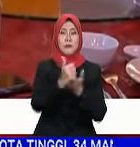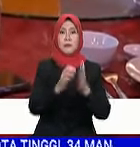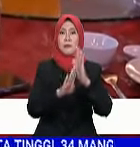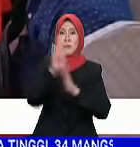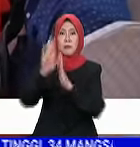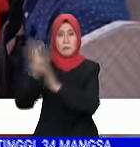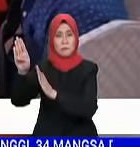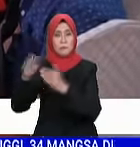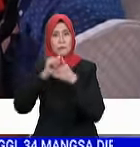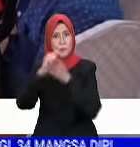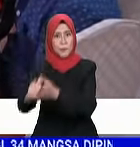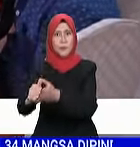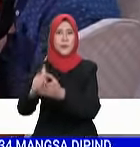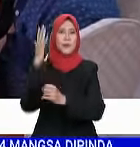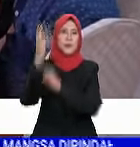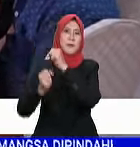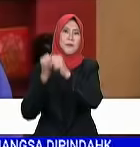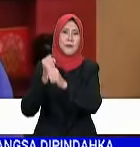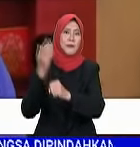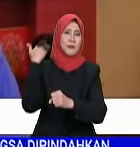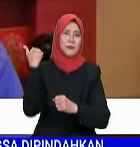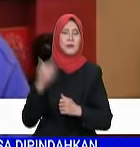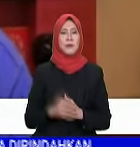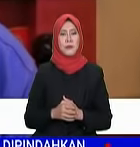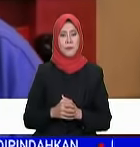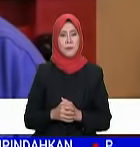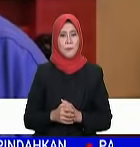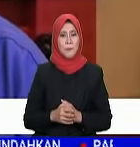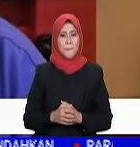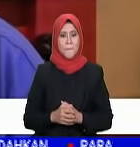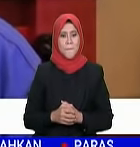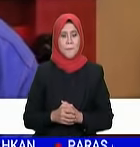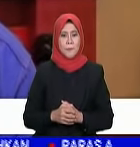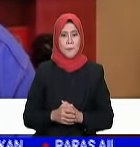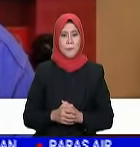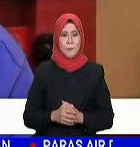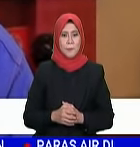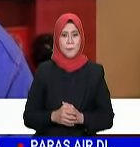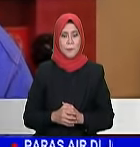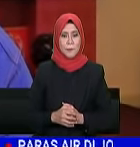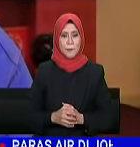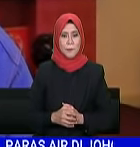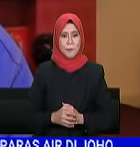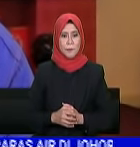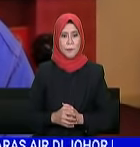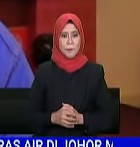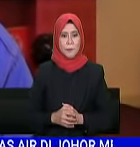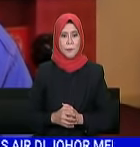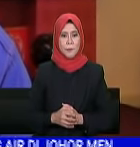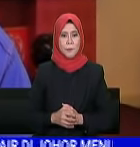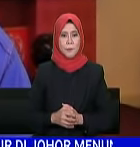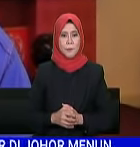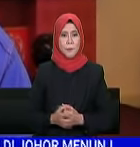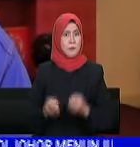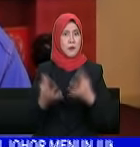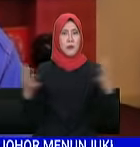dibawa beliau sejak 5 tahun lalu. Mayu amat pemansang sudah ada tepi kami sebiar